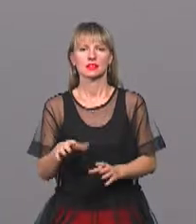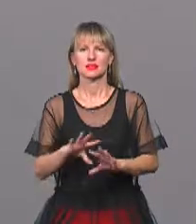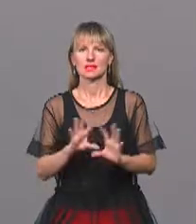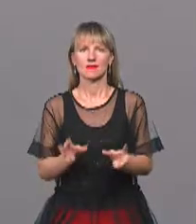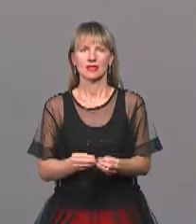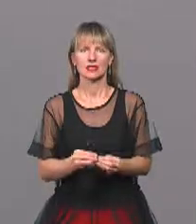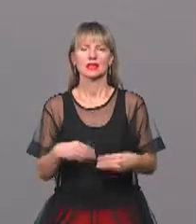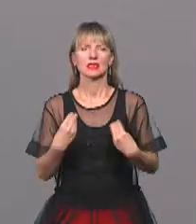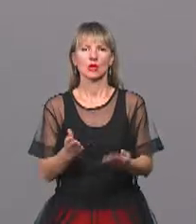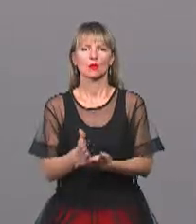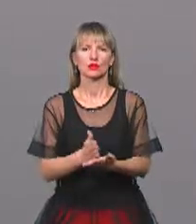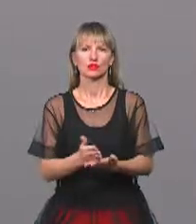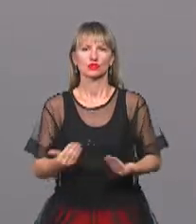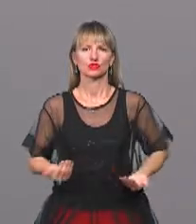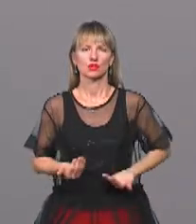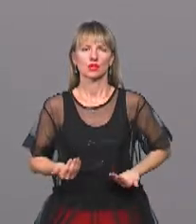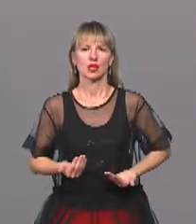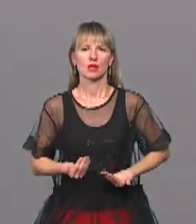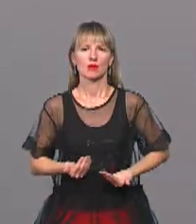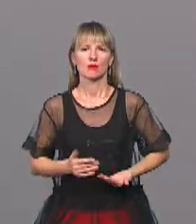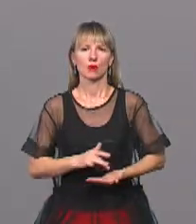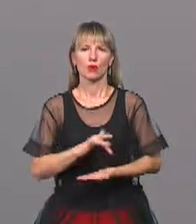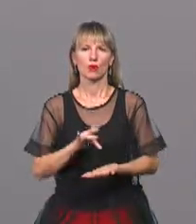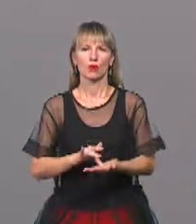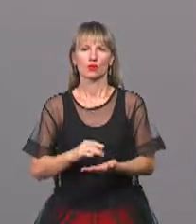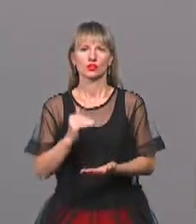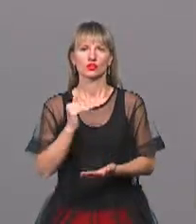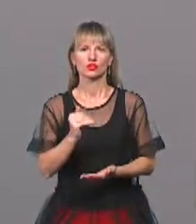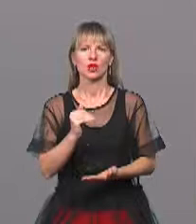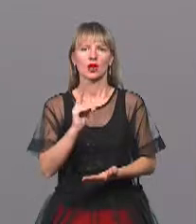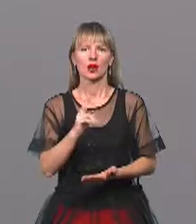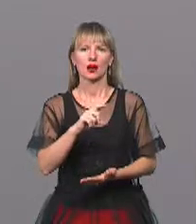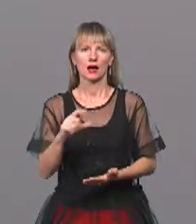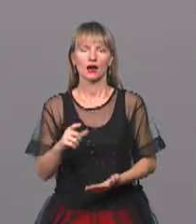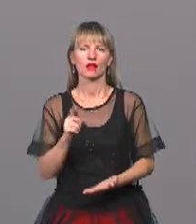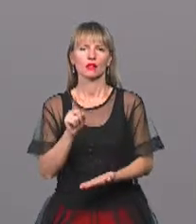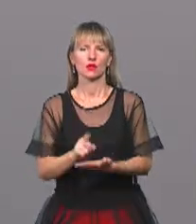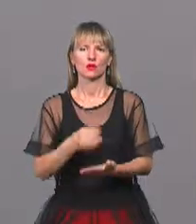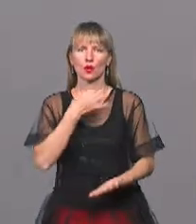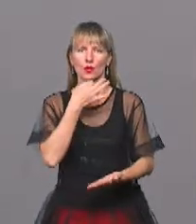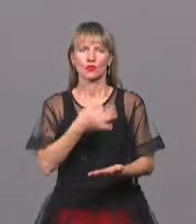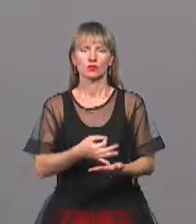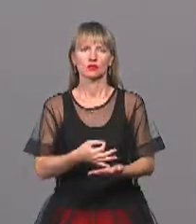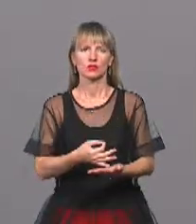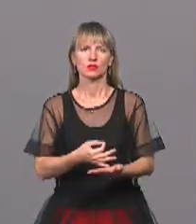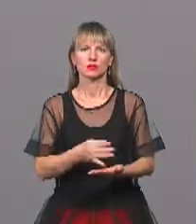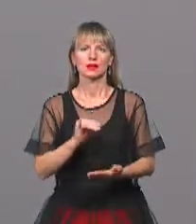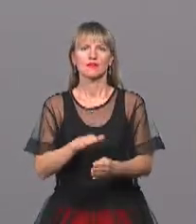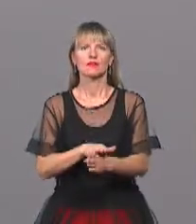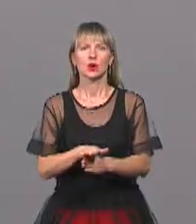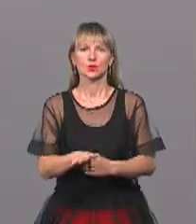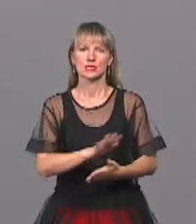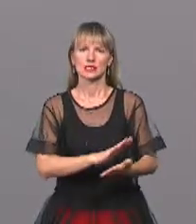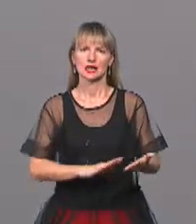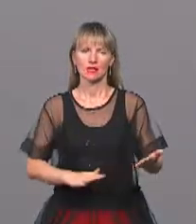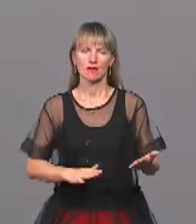що надають послуги мешканцям міста у сфері ЖКХ, мають відповідати та виконувати заявки